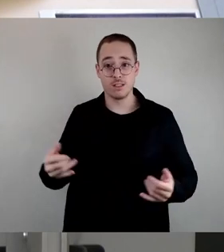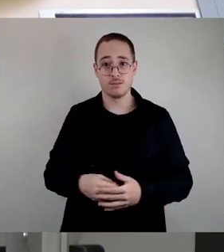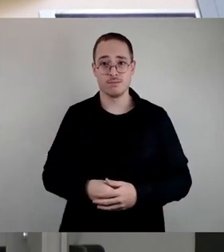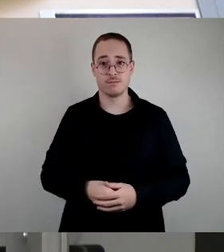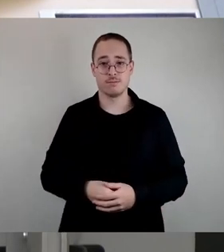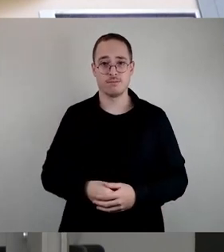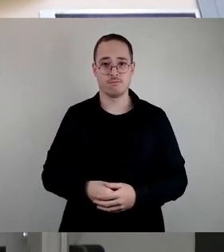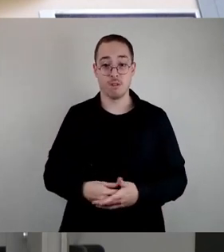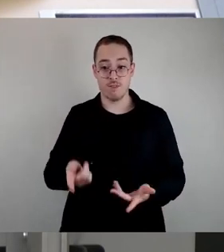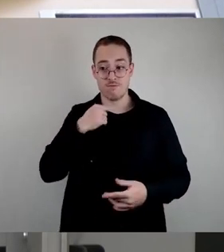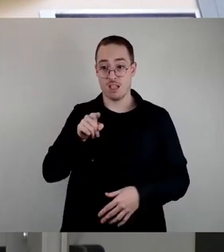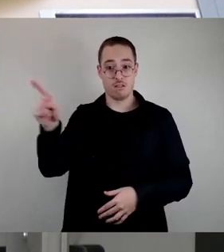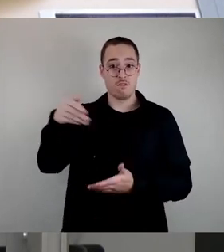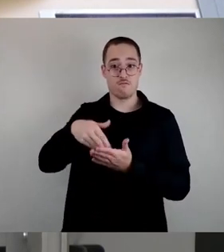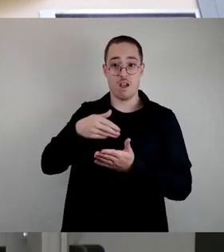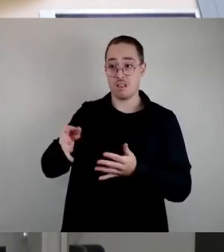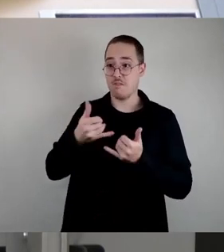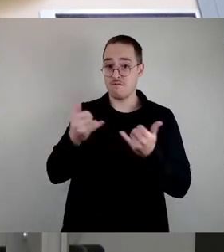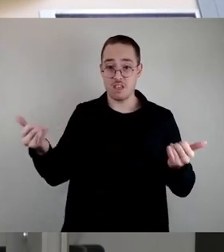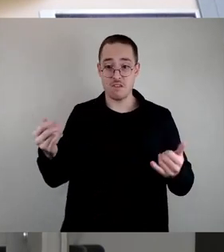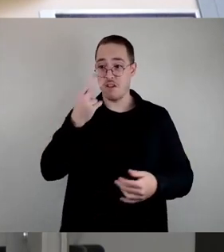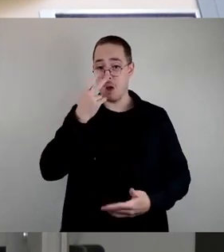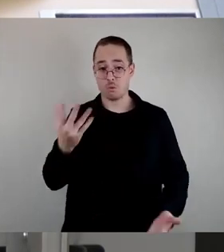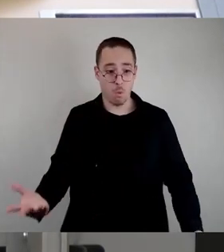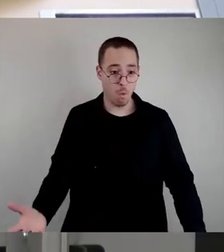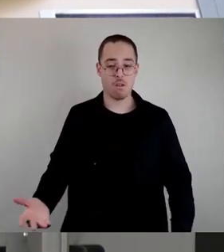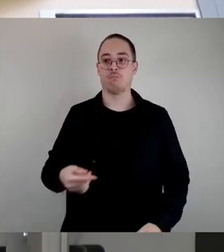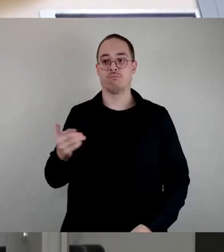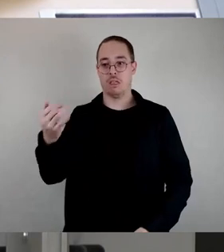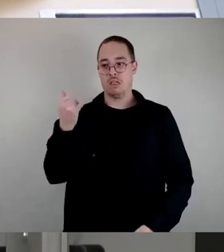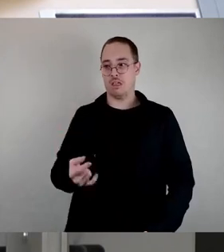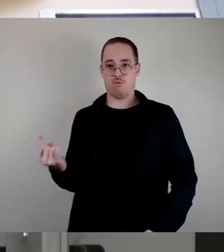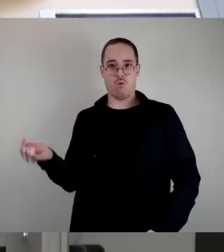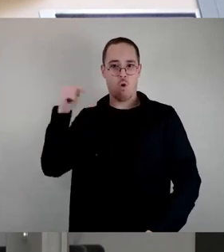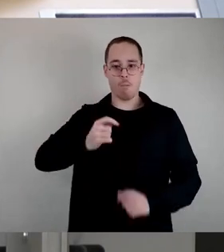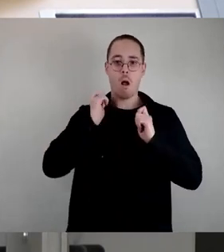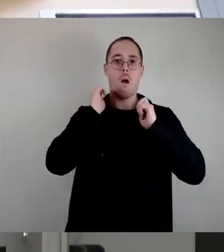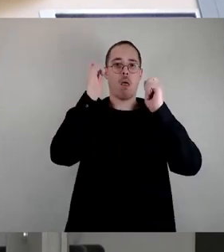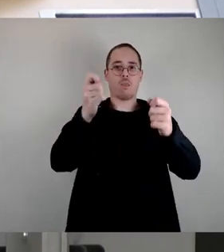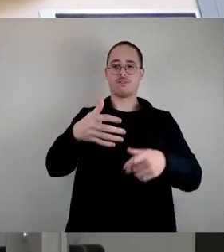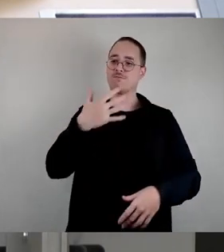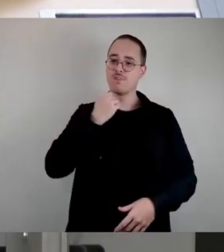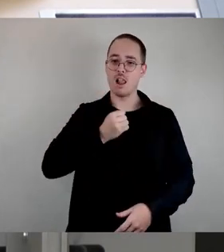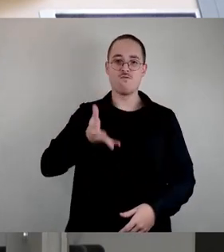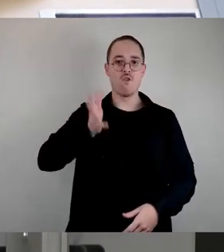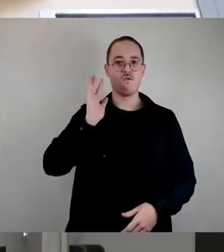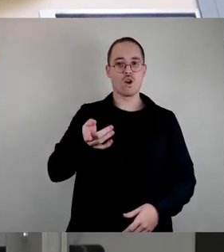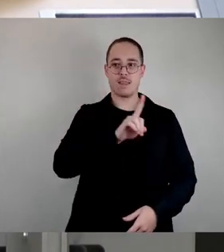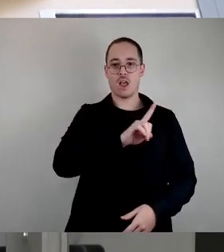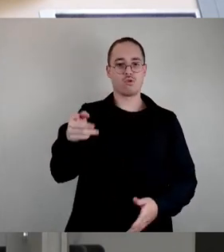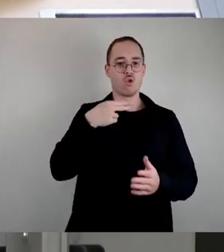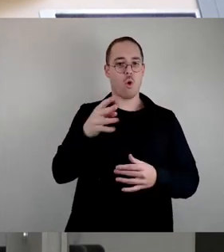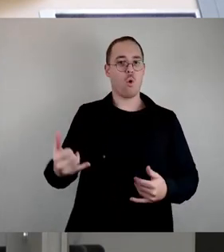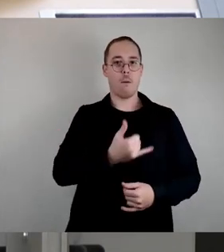der DVB, kommen Sie und bürden ihr einfach mal so, weil es gerade schön ist, 500.000 Euro im Jahr extra